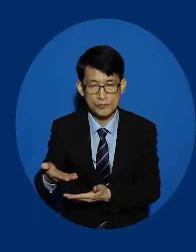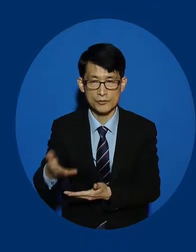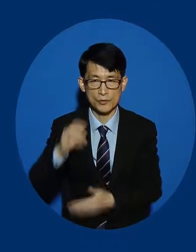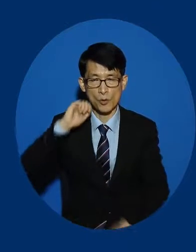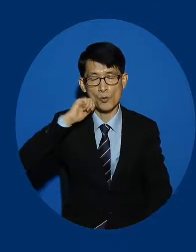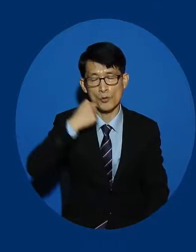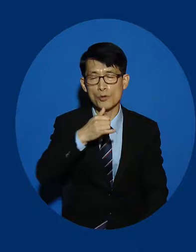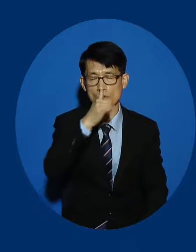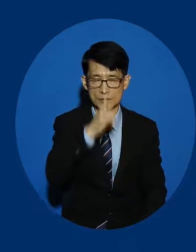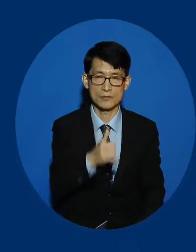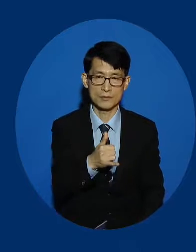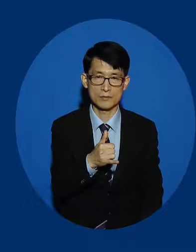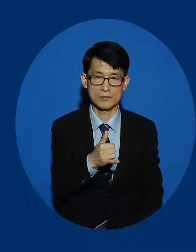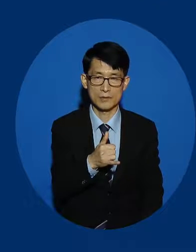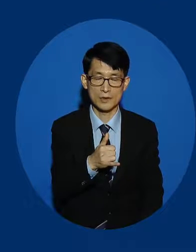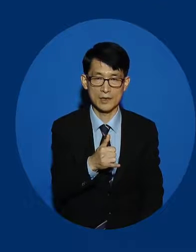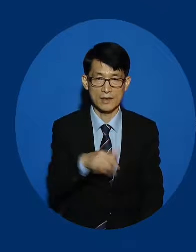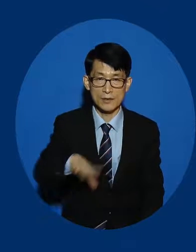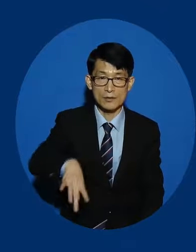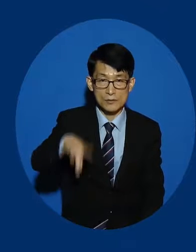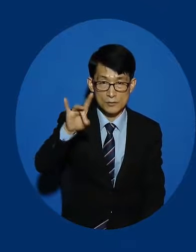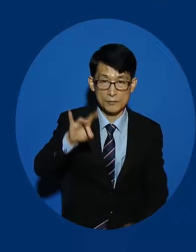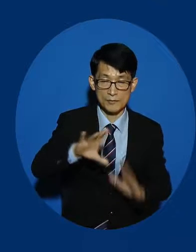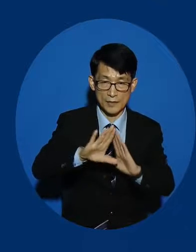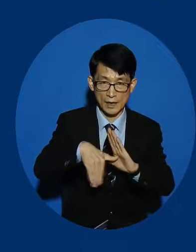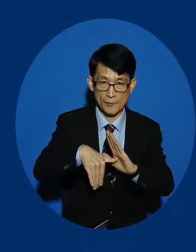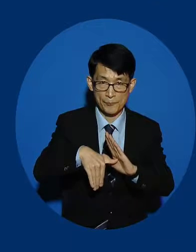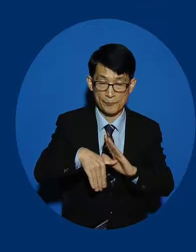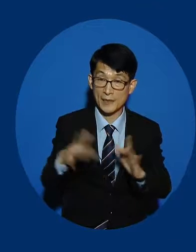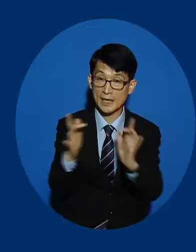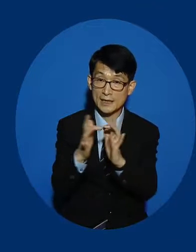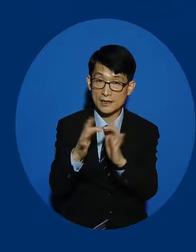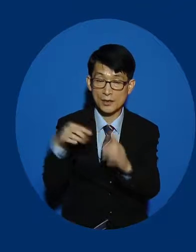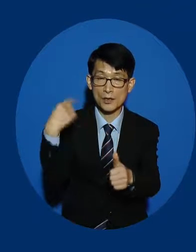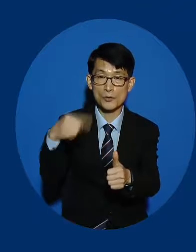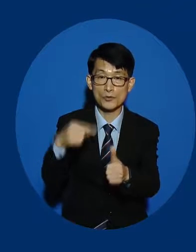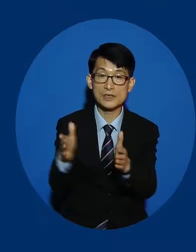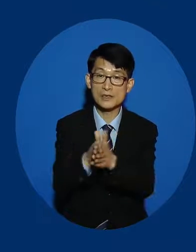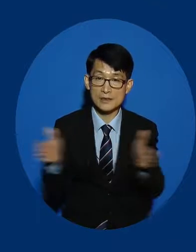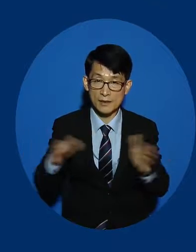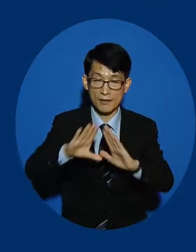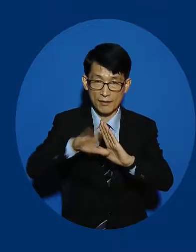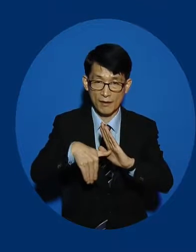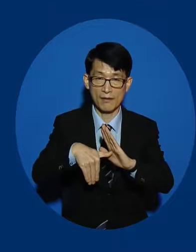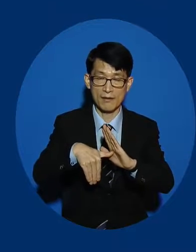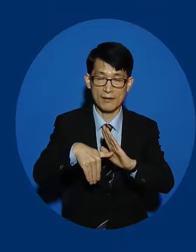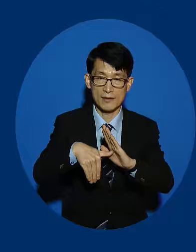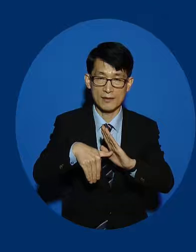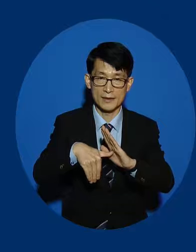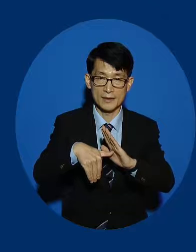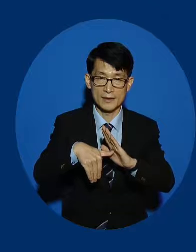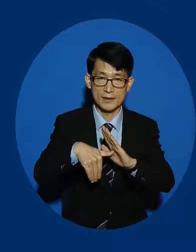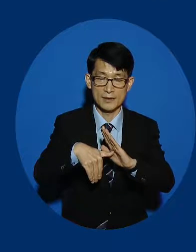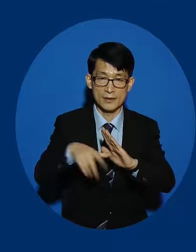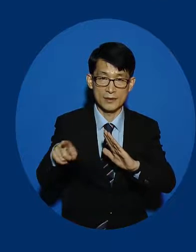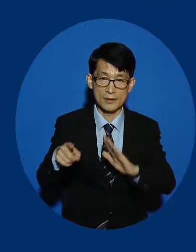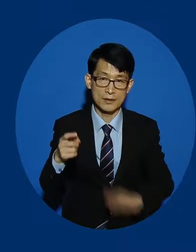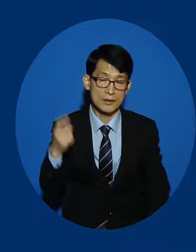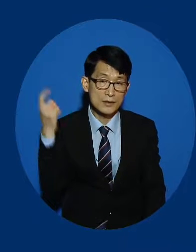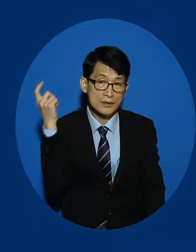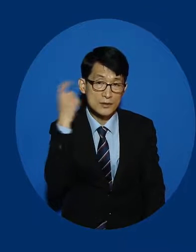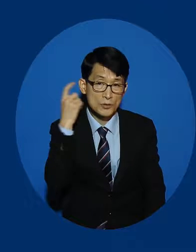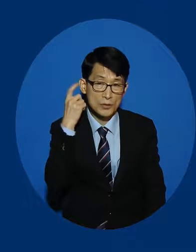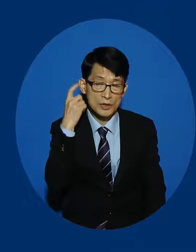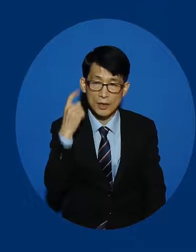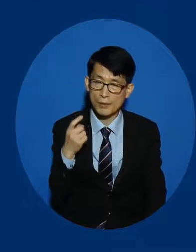민원들이 많았고 특히 처음에 이 온라인 교육을 하다 보니까 원격 교육을 하다 보니까 이게 오디오가